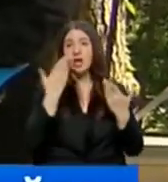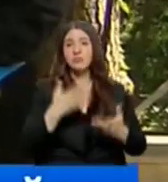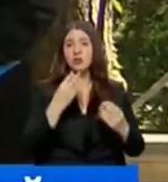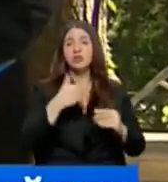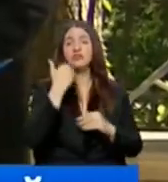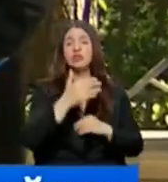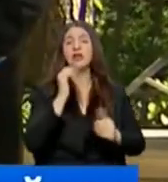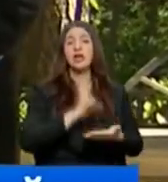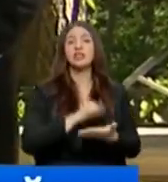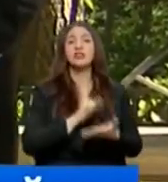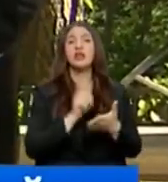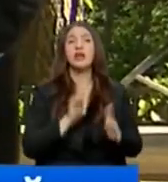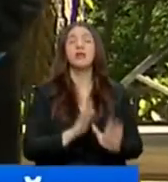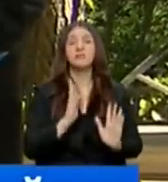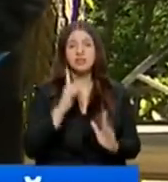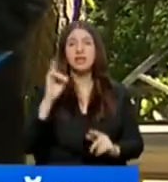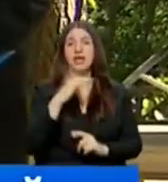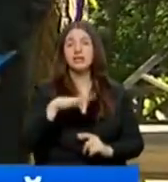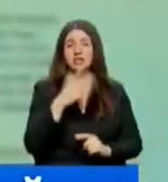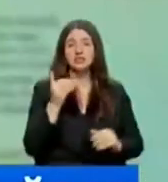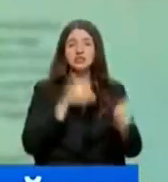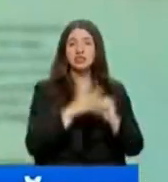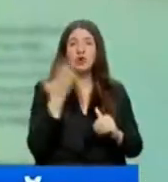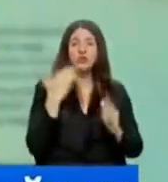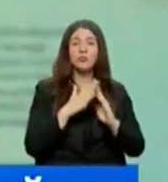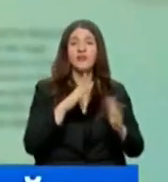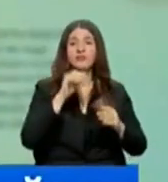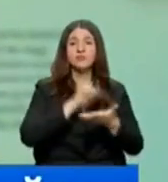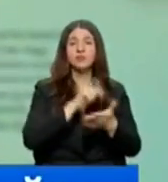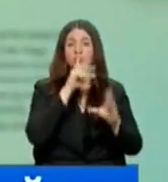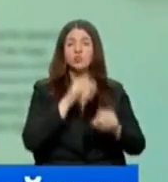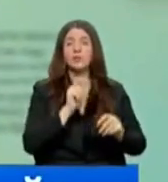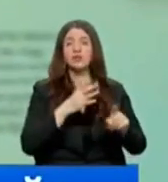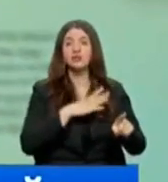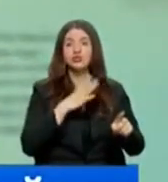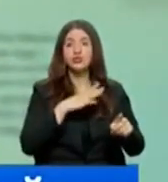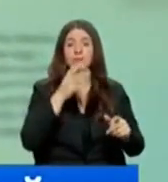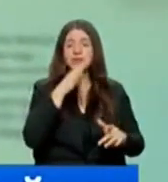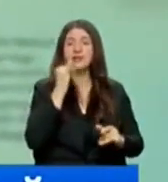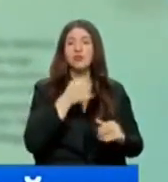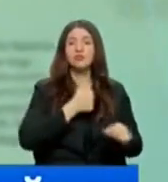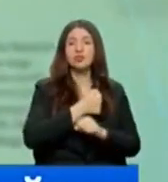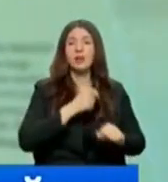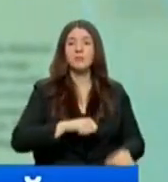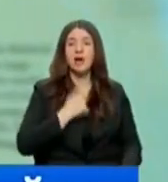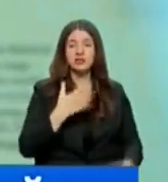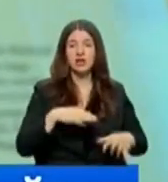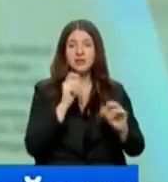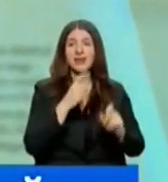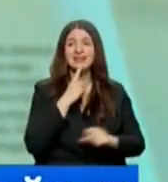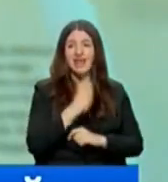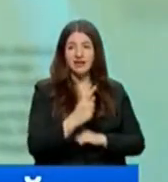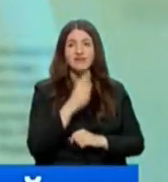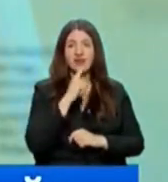edilirse dışarıda gazeteci kalmaz. İktidar seçim öncesi muhalif basını susturmak istiyor. Dezenformasyonla mücadele bahanesiyle hazırlanan